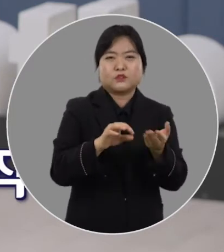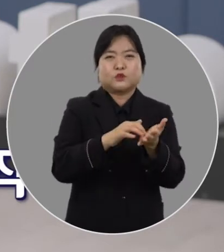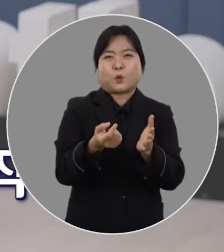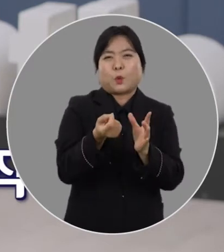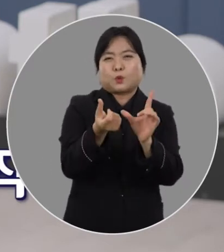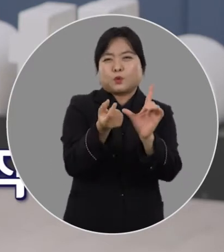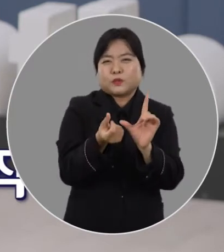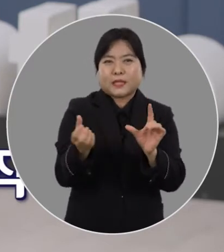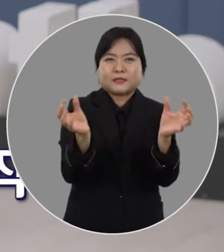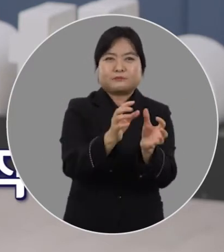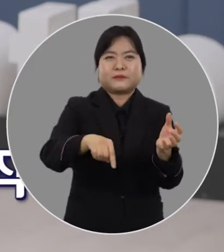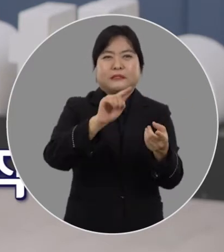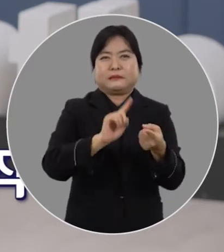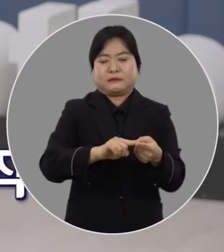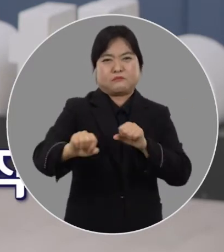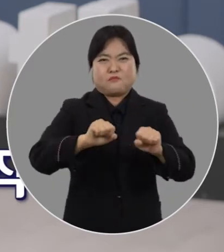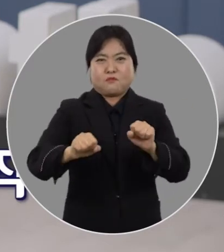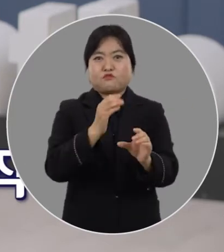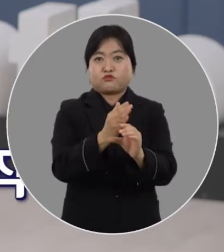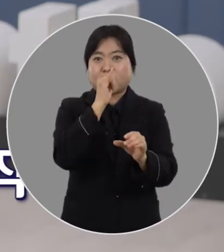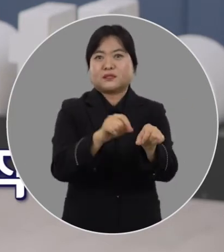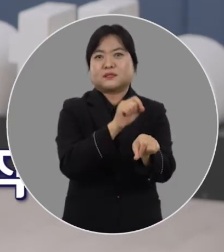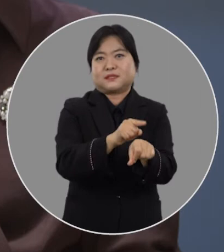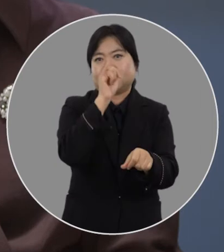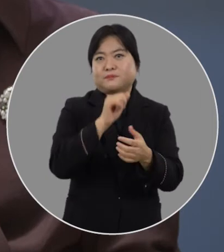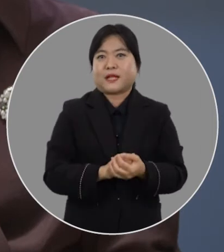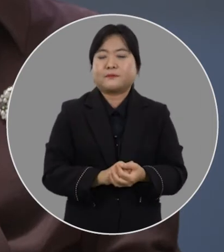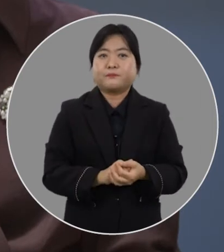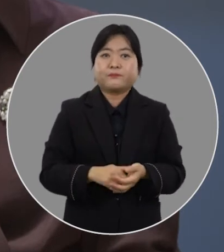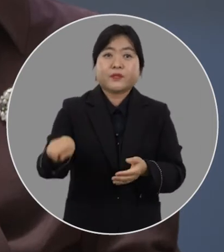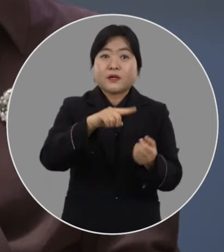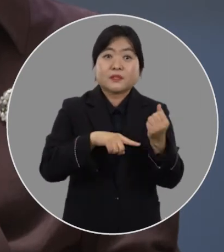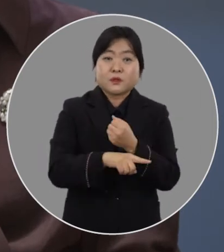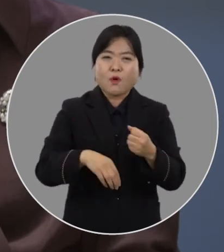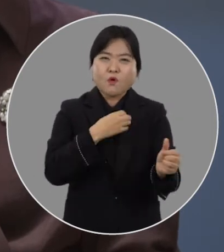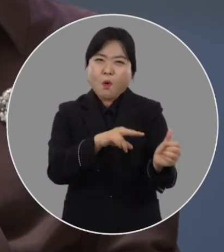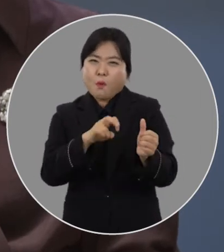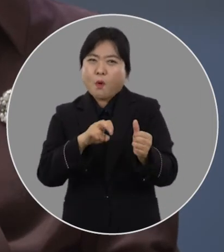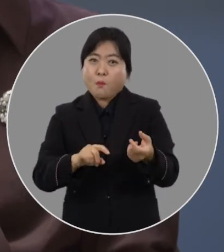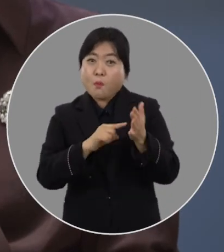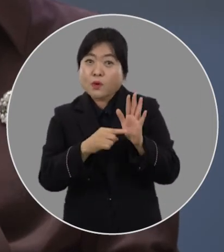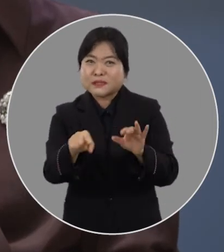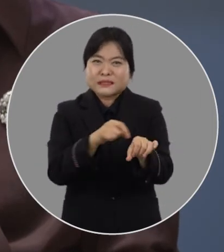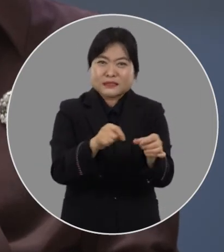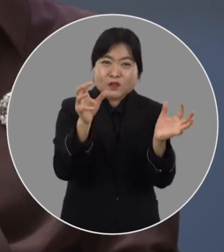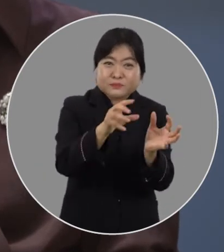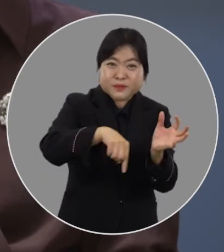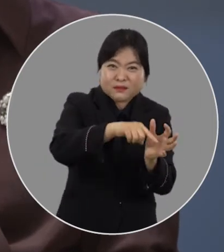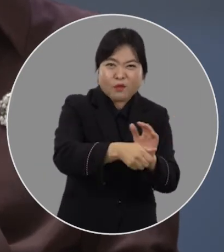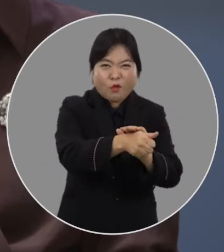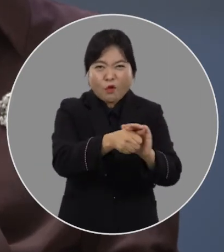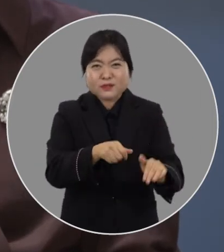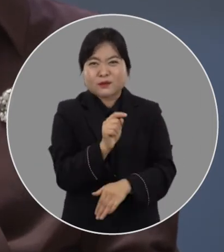향해 작동해왔고 작동한다는 특징이 있습니다. 이런 의미에서 혐오 표현은 특정 집단을